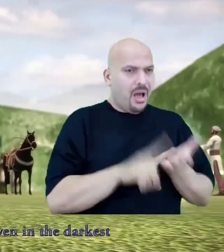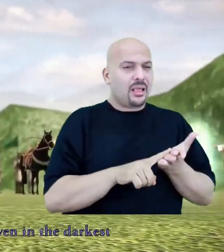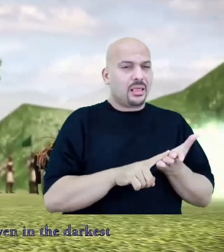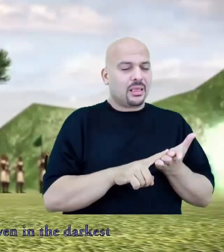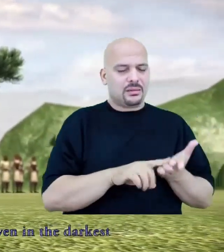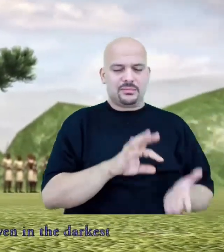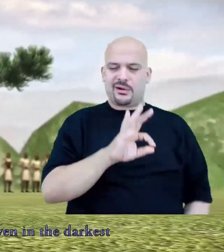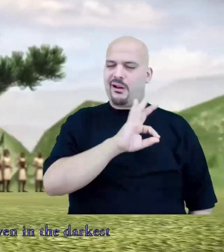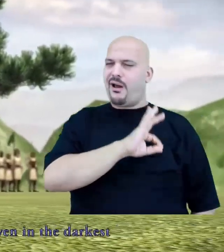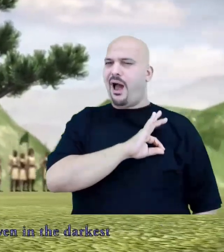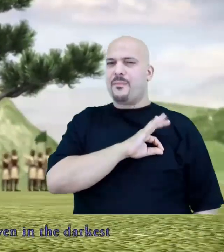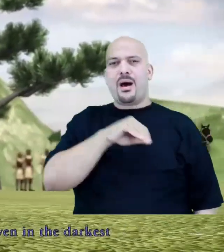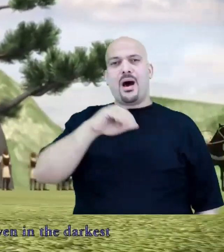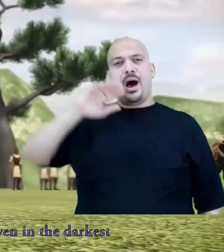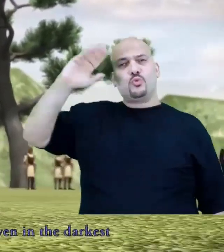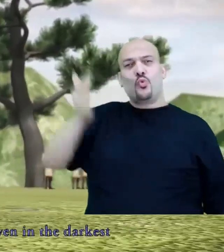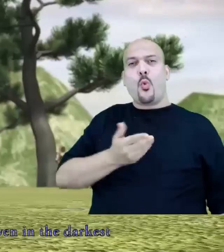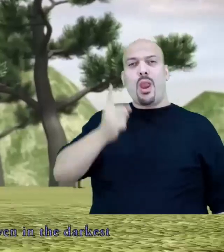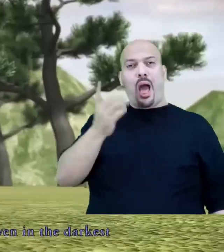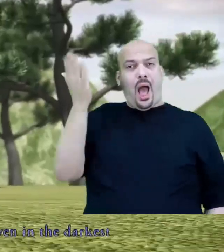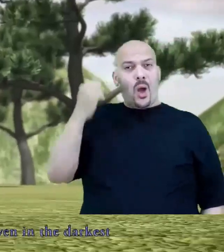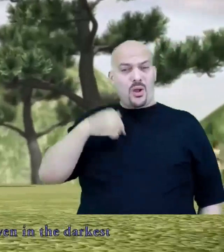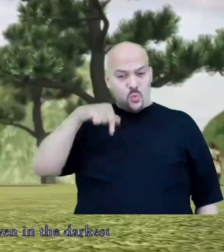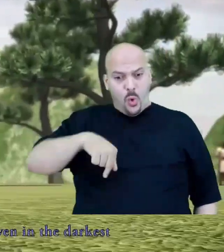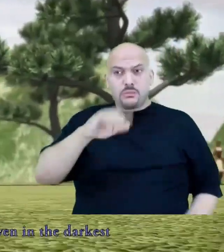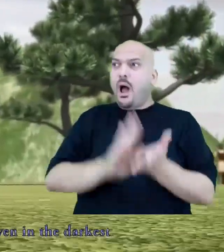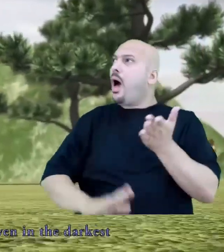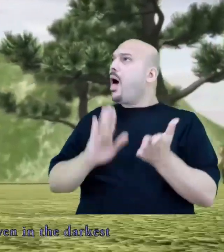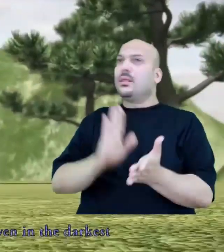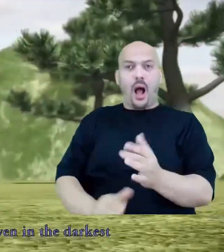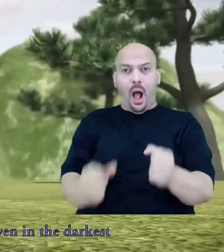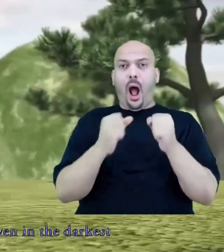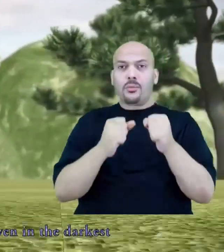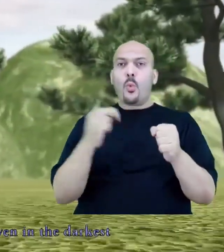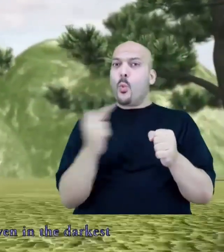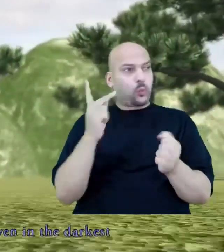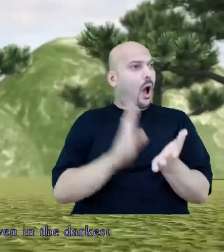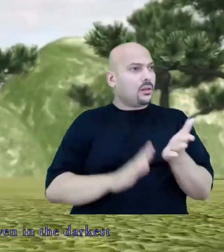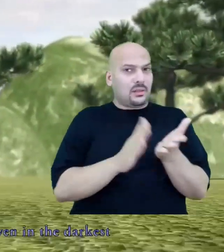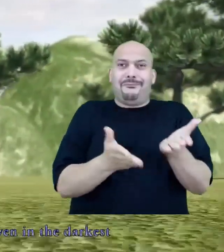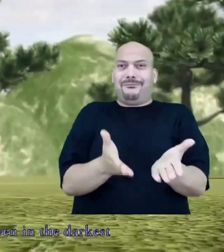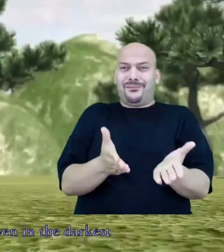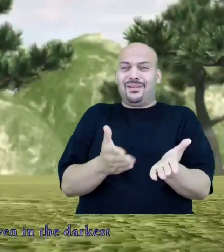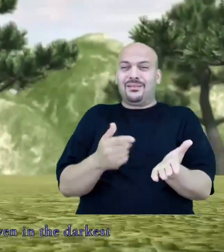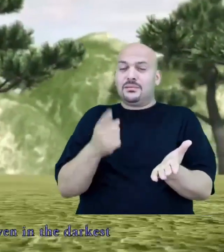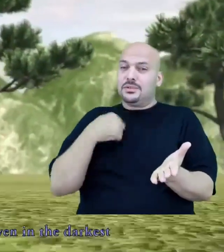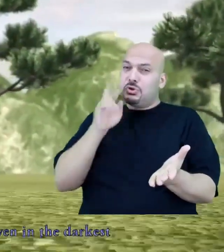رحمة رسول الله تظهر دائما حتى في أحلك